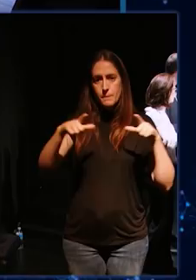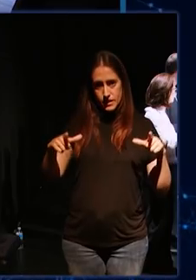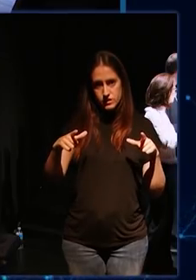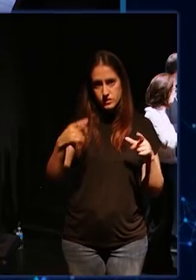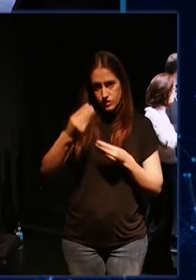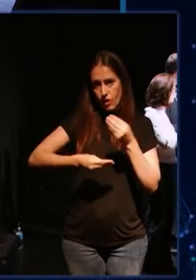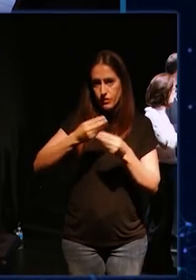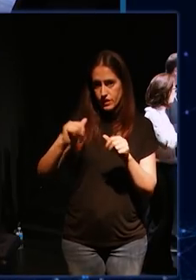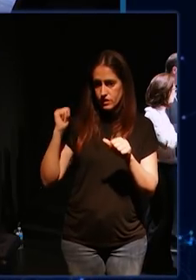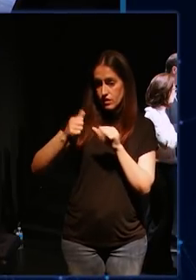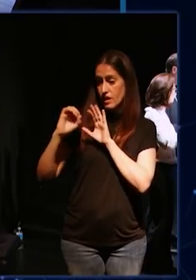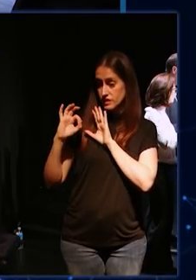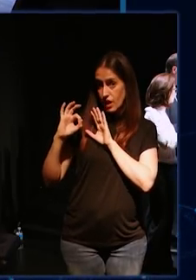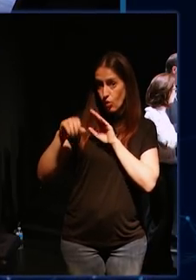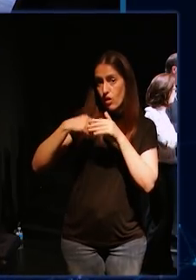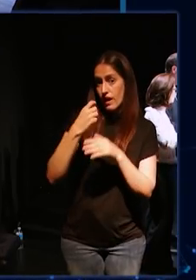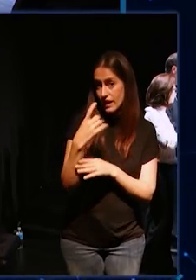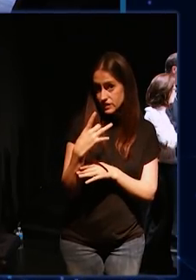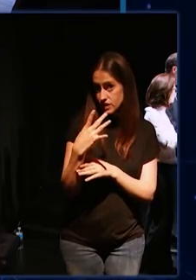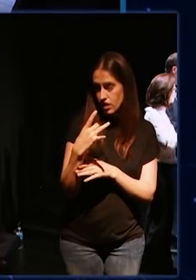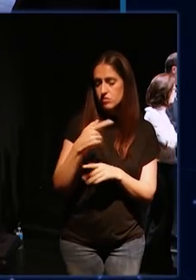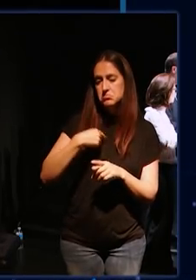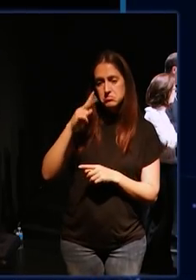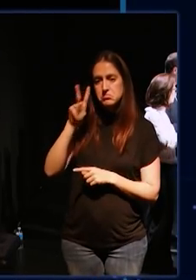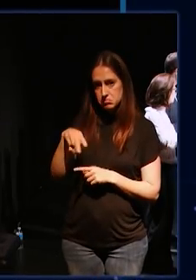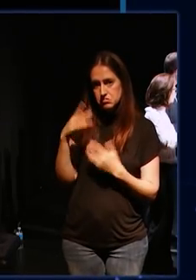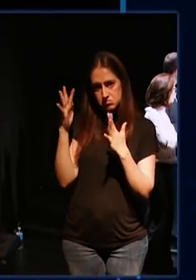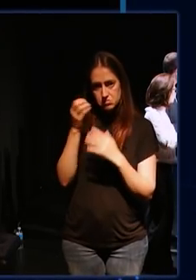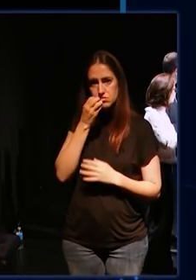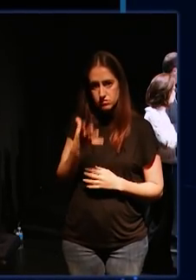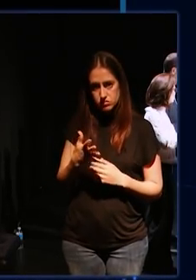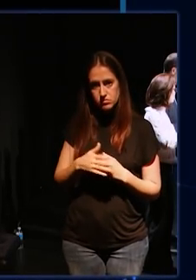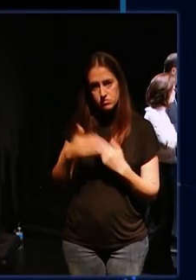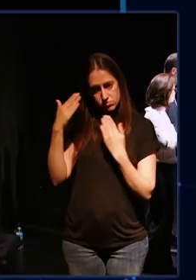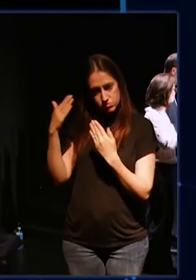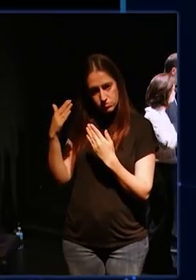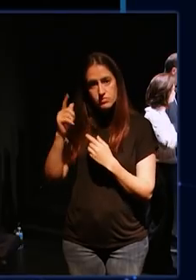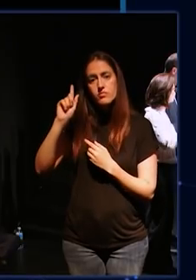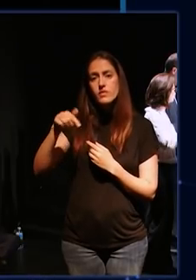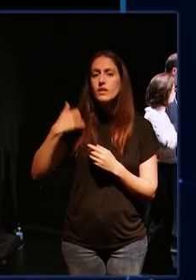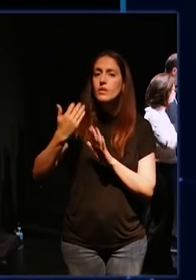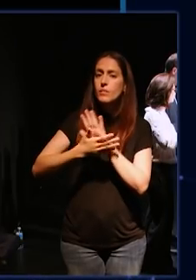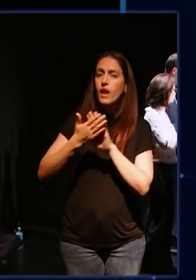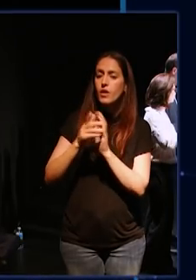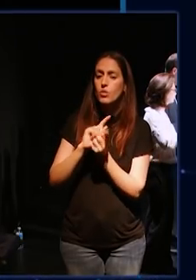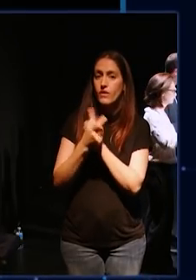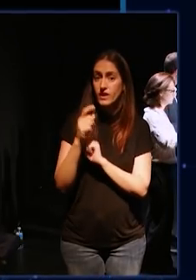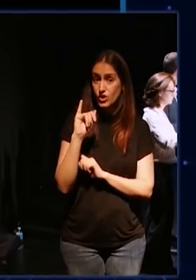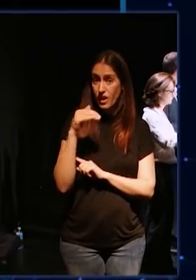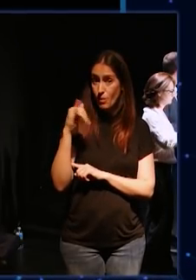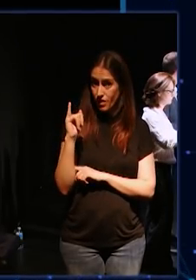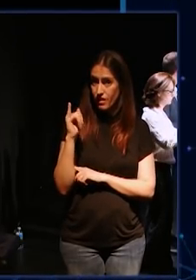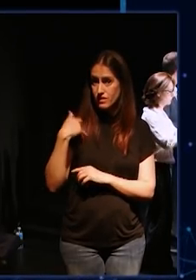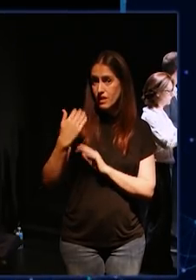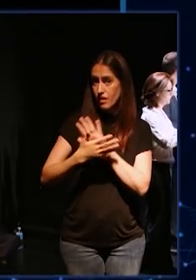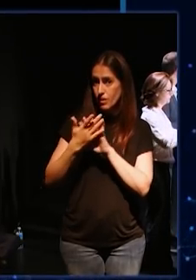que ha passat de 0 a 15. Per això també ho reconeixem. Han parlat també de la modificació de l'IBI i jo crec que a vegades